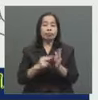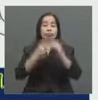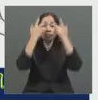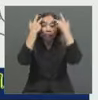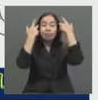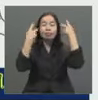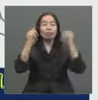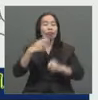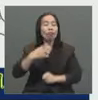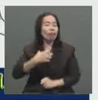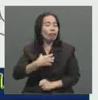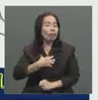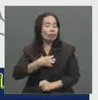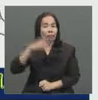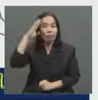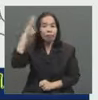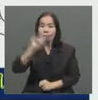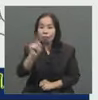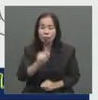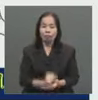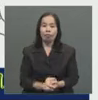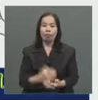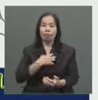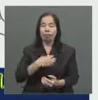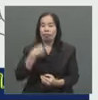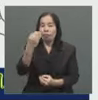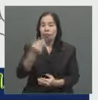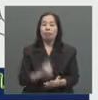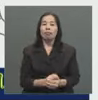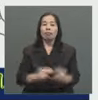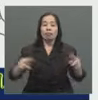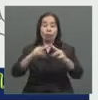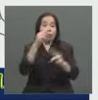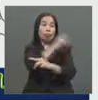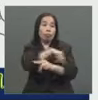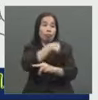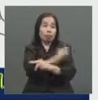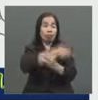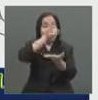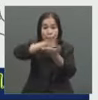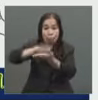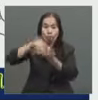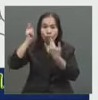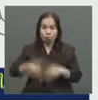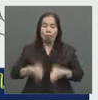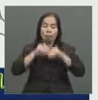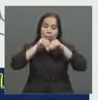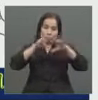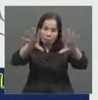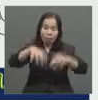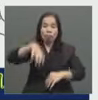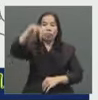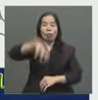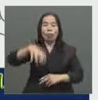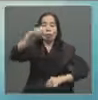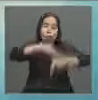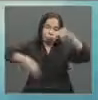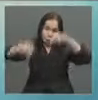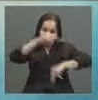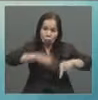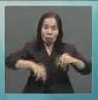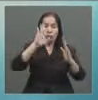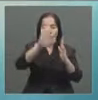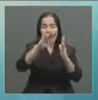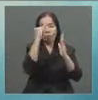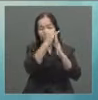กต้องการให้ชุดข้อมูลตัวเลขของกระทรวงสาธารณสุขส่งผ่านไปถึงฝ่ายปกครองนะครับที่ดูแล